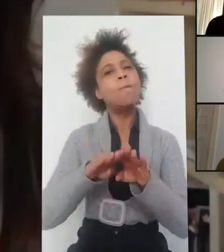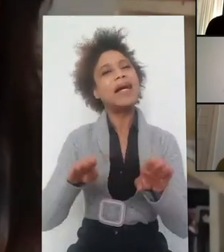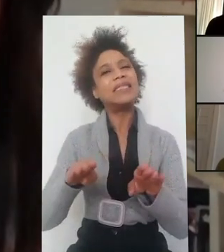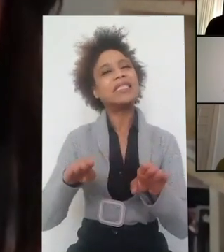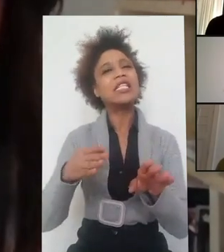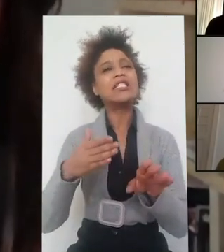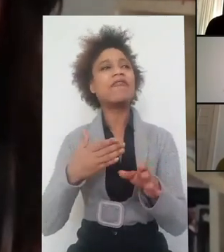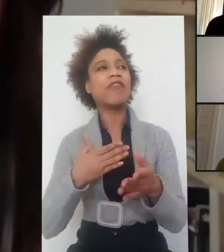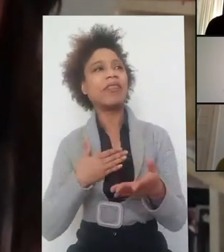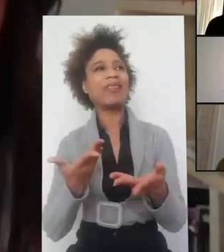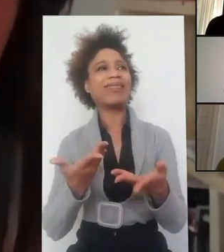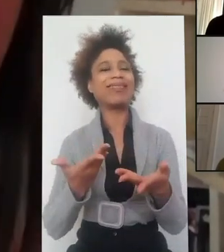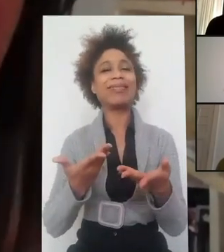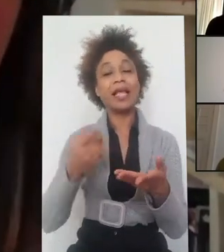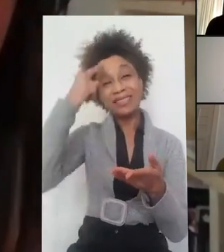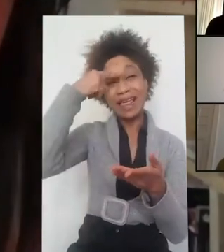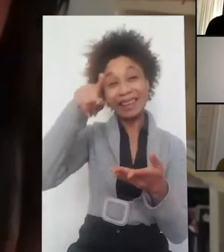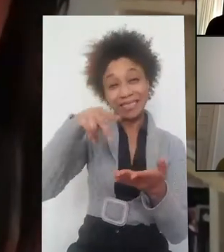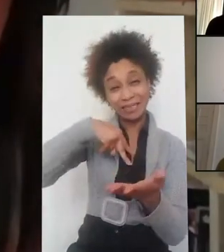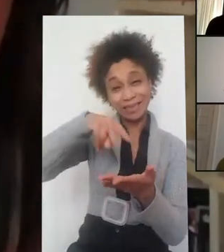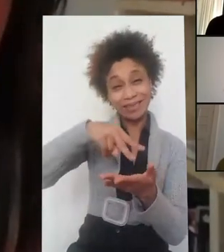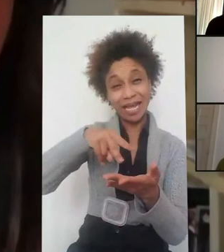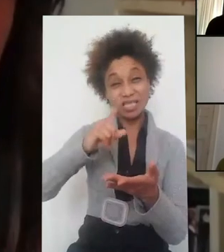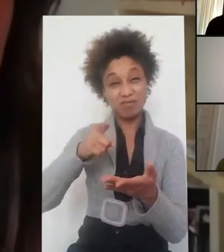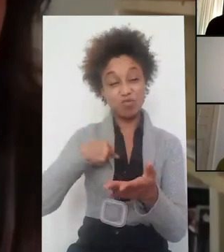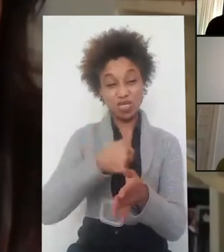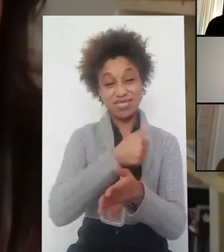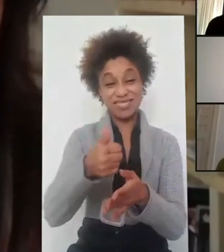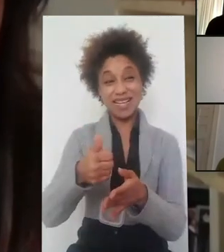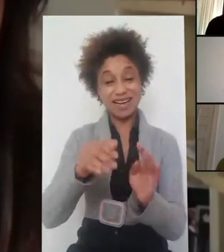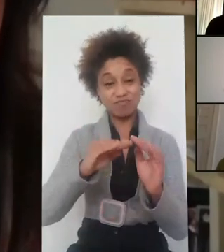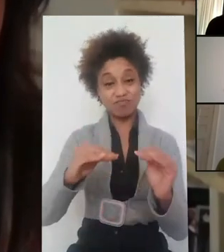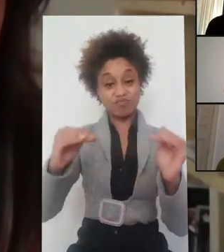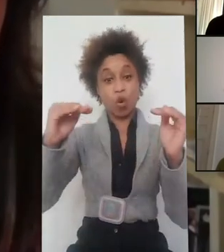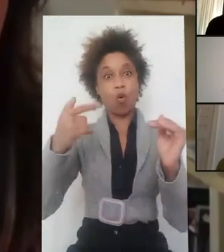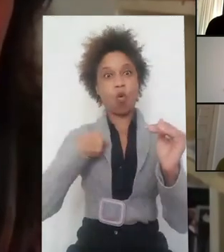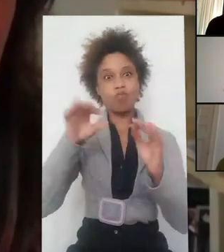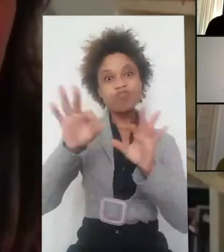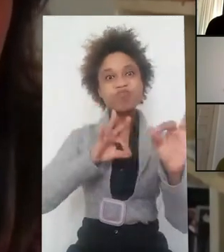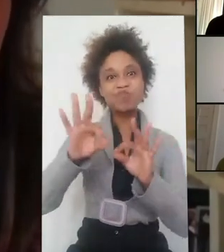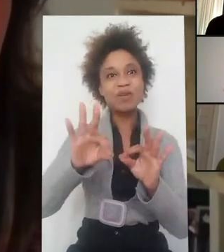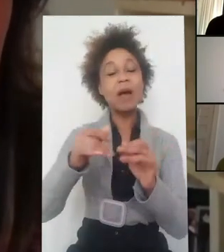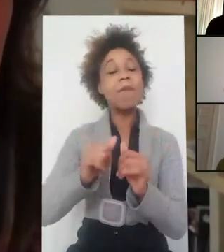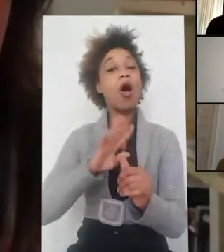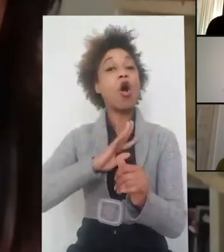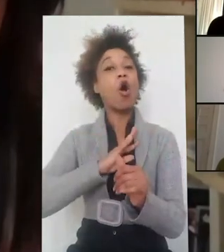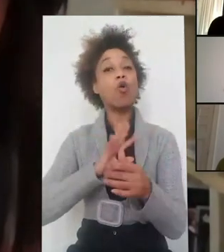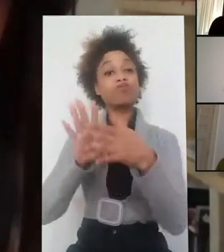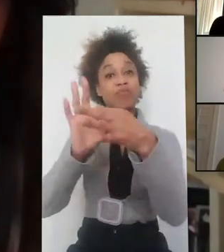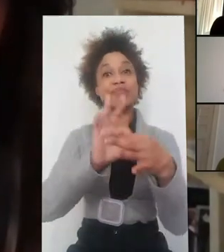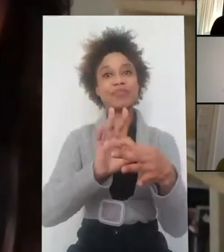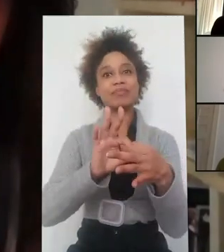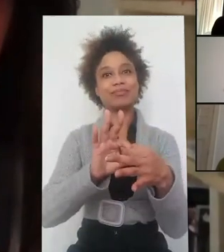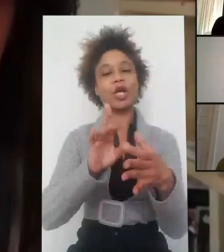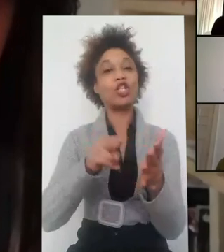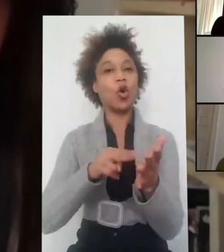daar ook, we zorgen ook dat die hulpmiddelen er zijn. Maar wat dan wel een, waar we ook wel eens in de coalitie